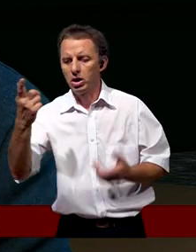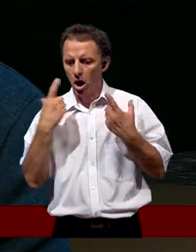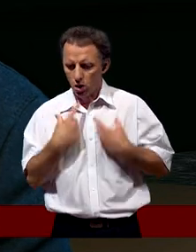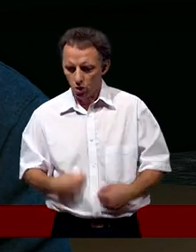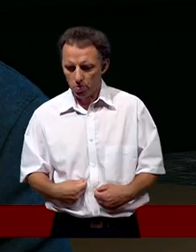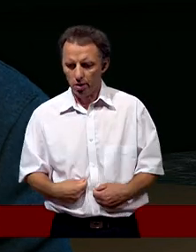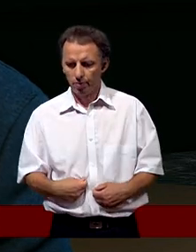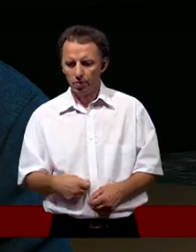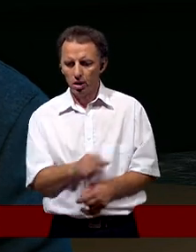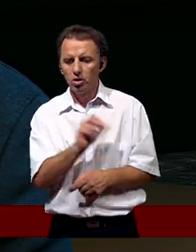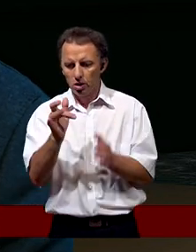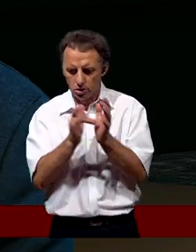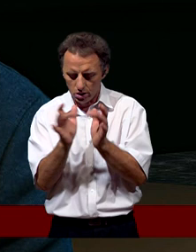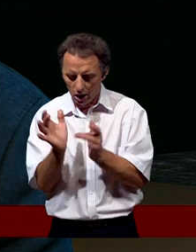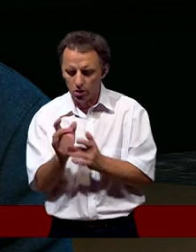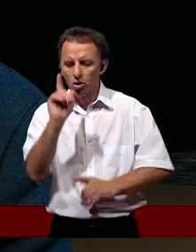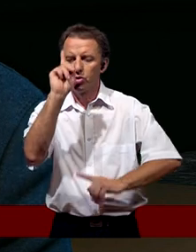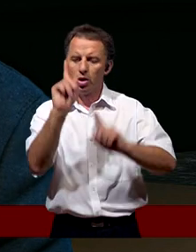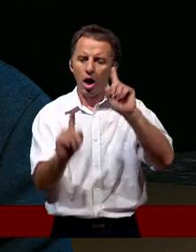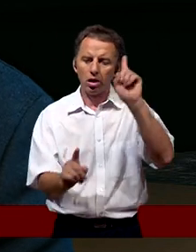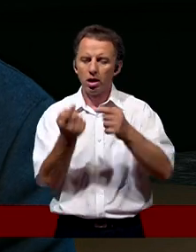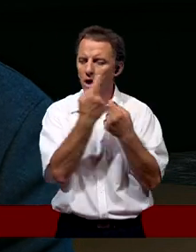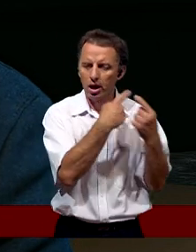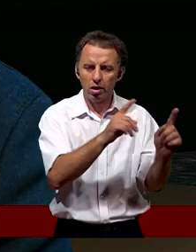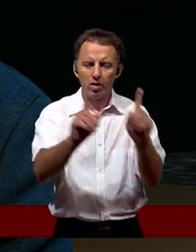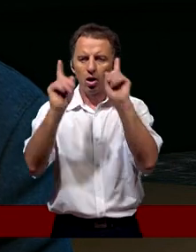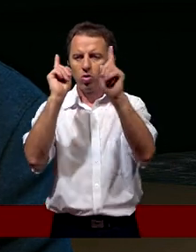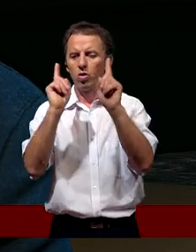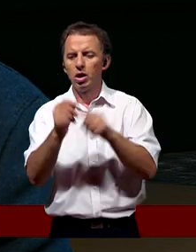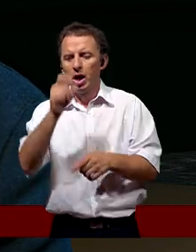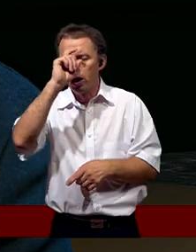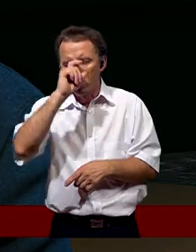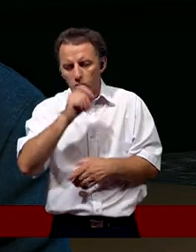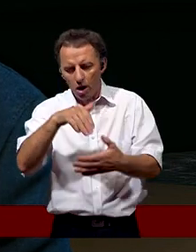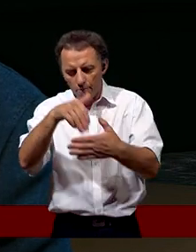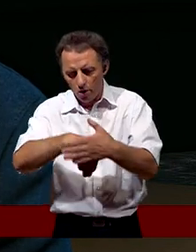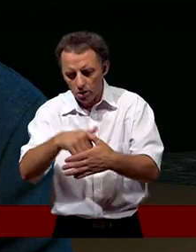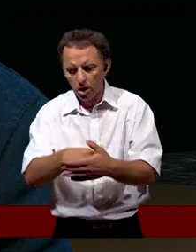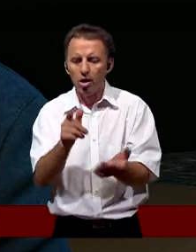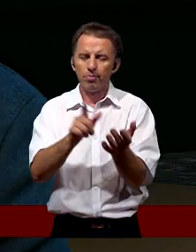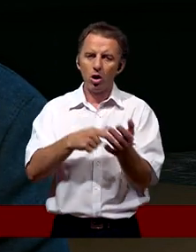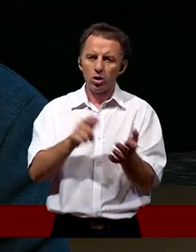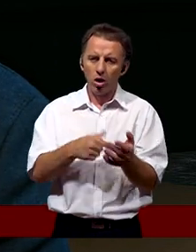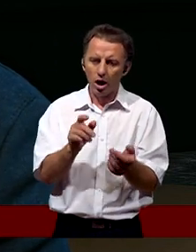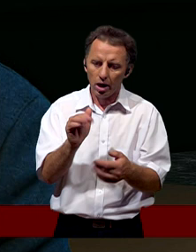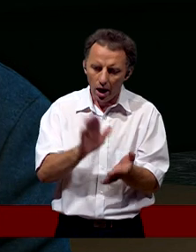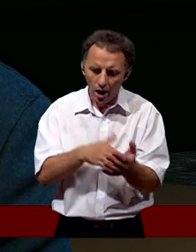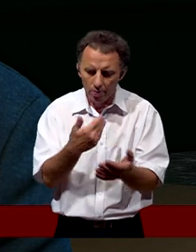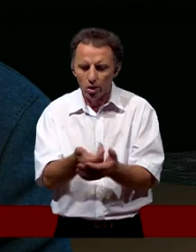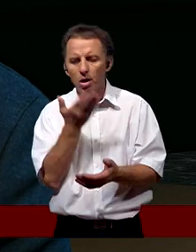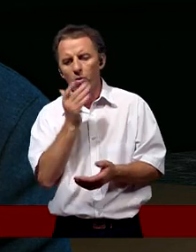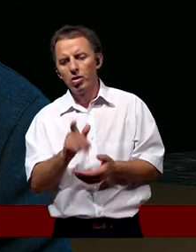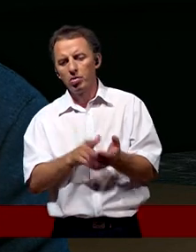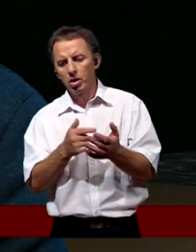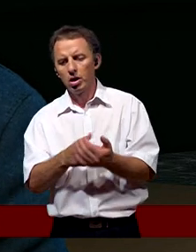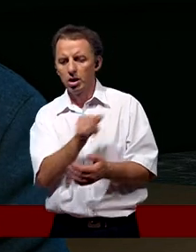osoby? Popatrzcie, czy Pan Jezus czasami nie zwracał uwagi na złe postępowanie? Piotrowi na przykład